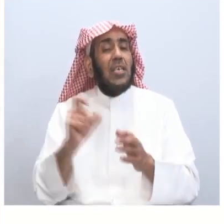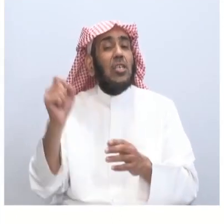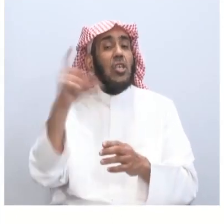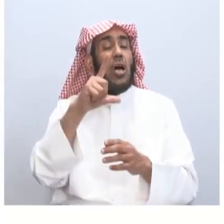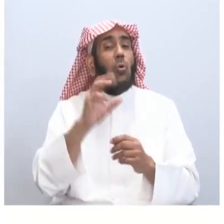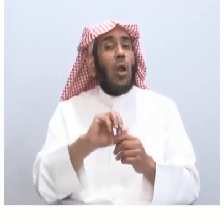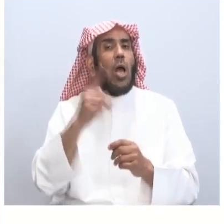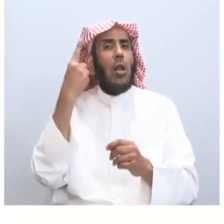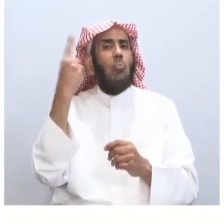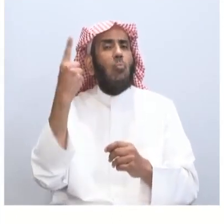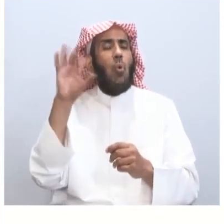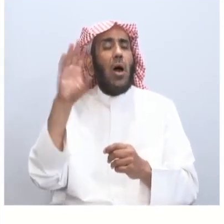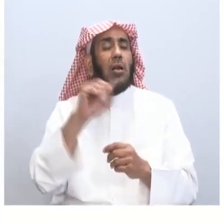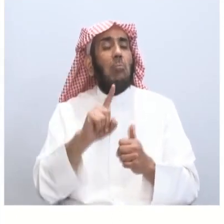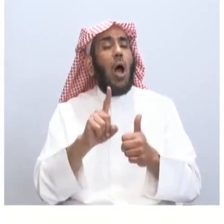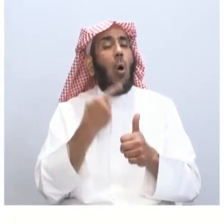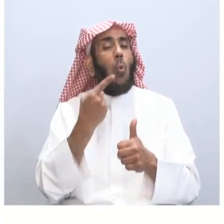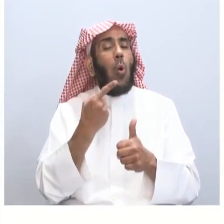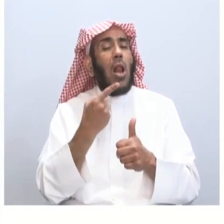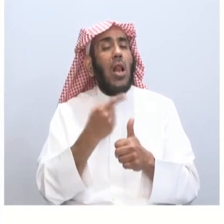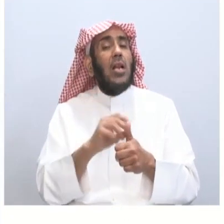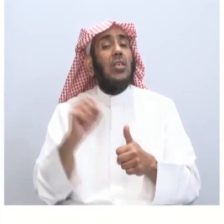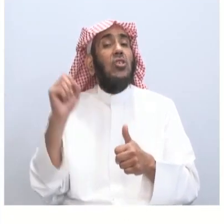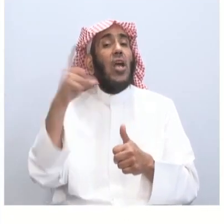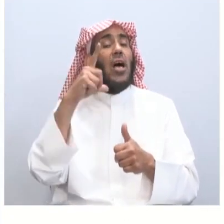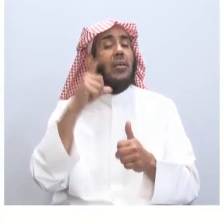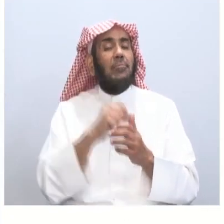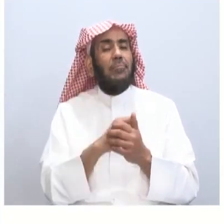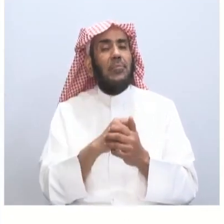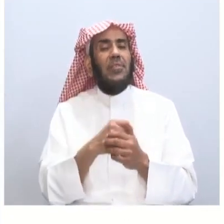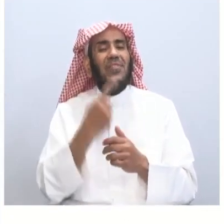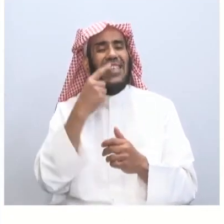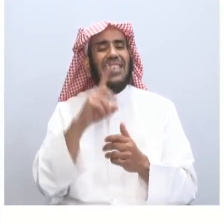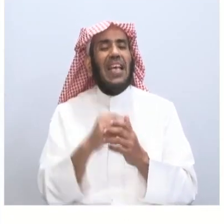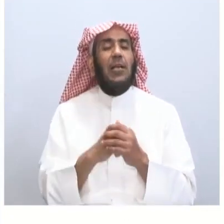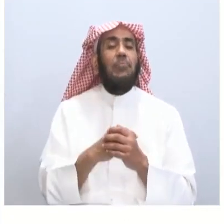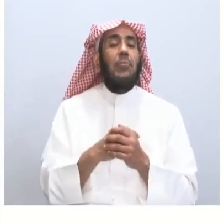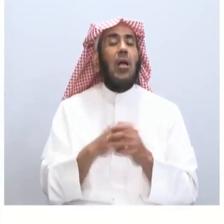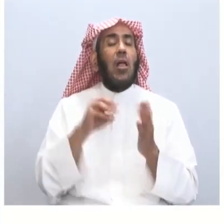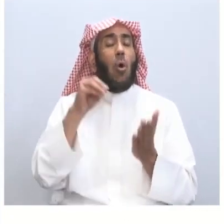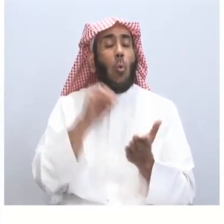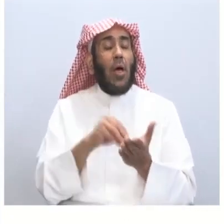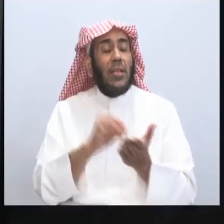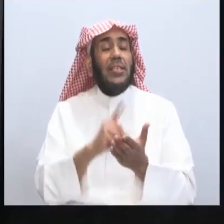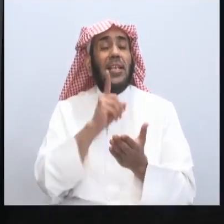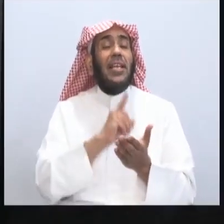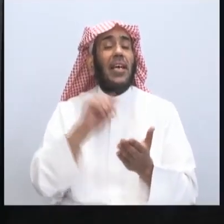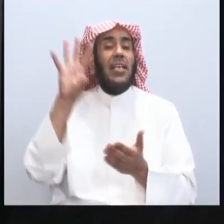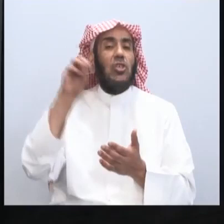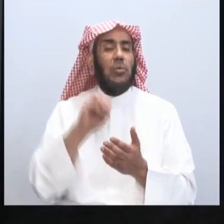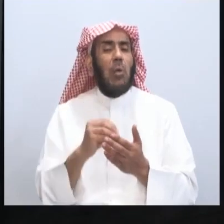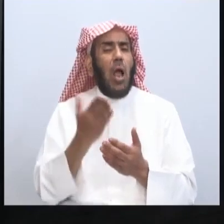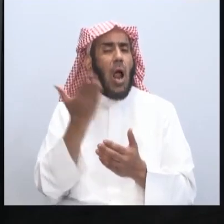المحرم يكون اول شهر في السنه هذا وضع التاريخ الهجري